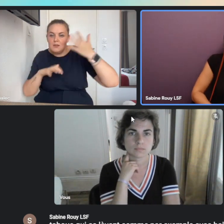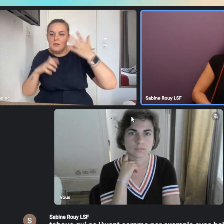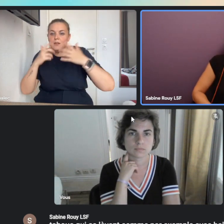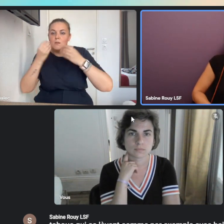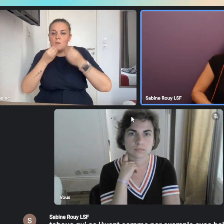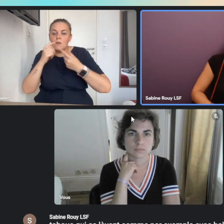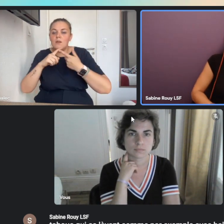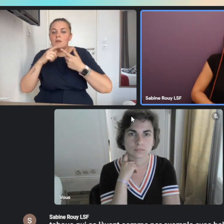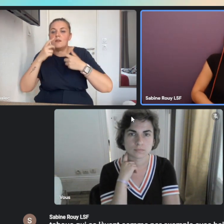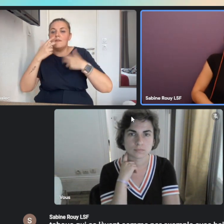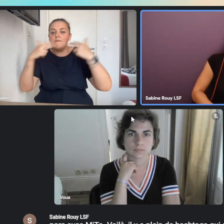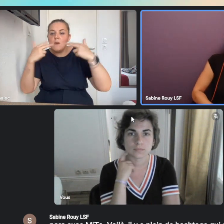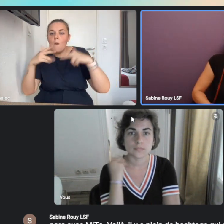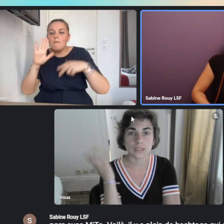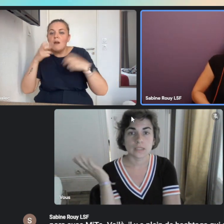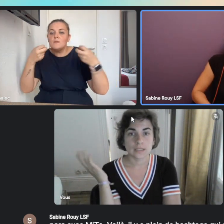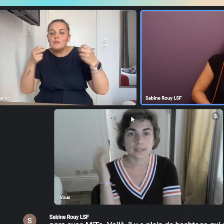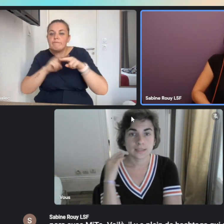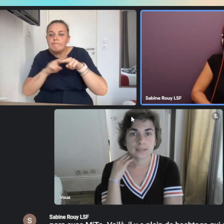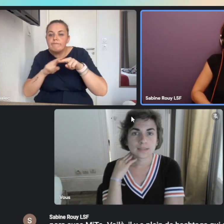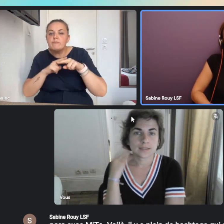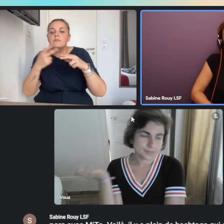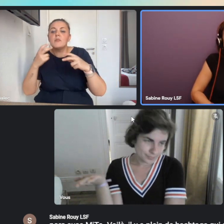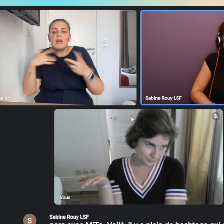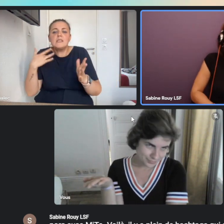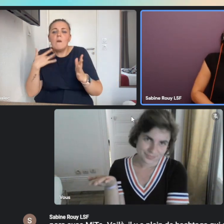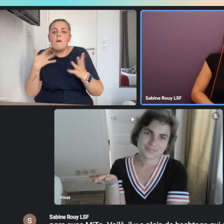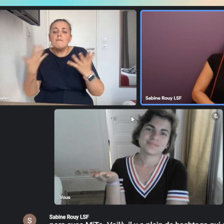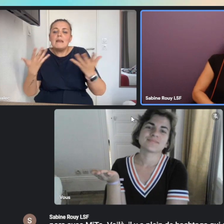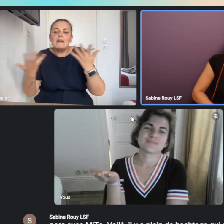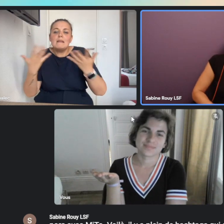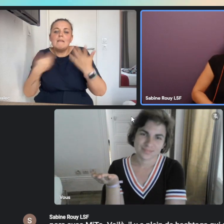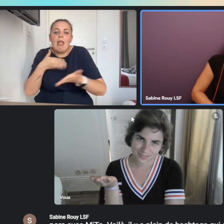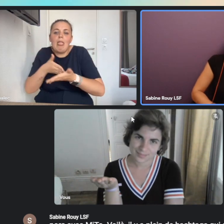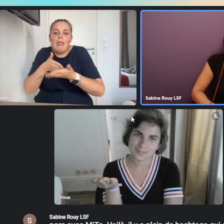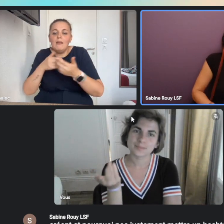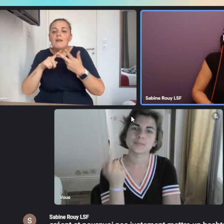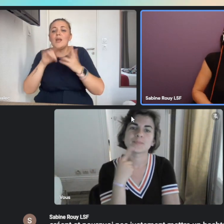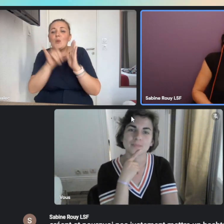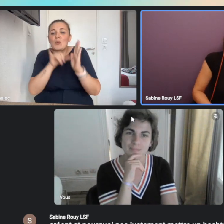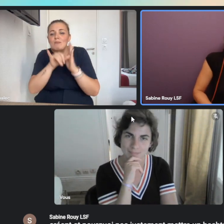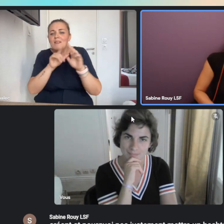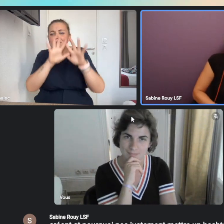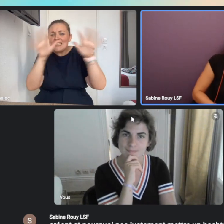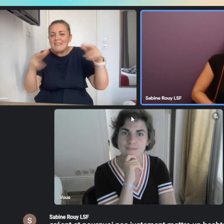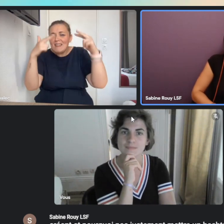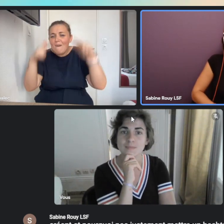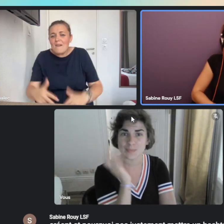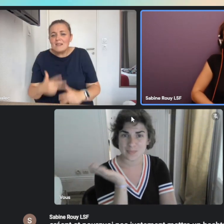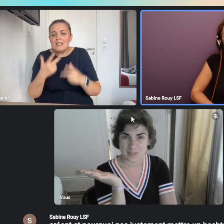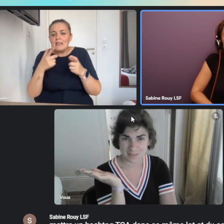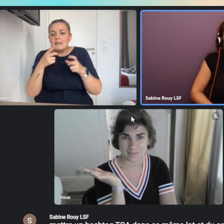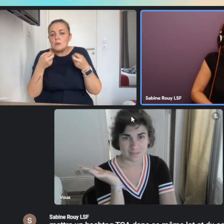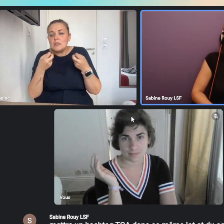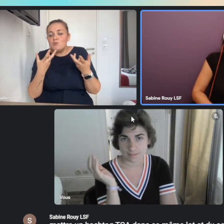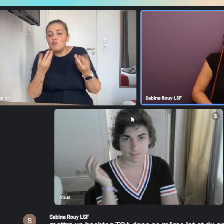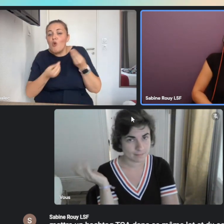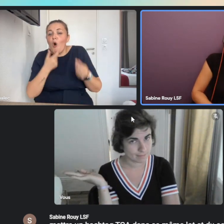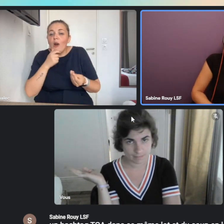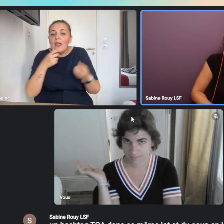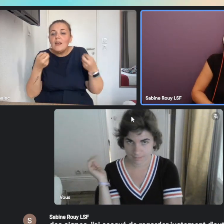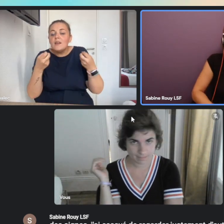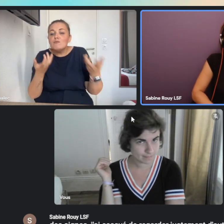d'autres comptes, alors, c'est beaucoup de textes, ou des vidéos mais sans sous-titres. C'est intéressant, oui, mais du coup, pour nous, il y a une barrière. Sur YouTube, il y a plein